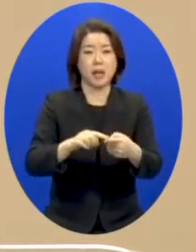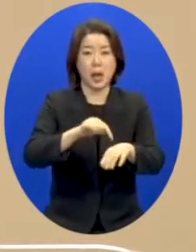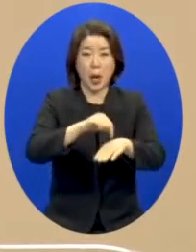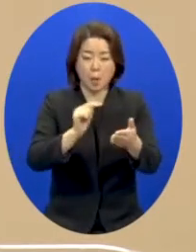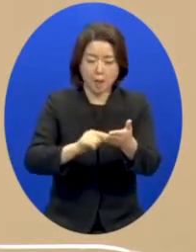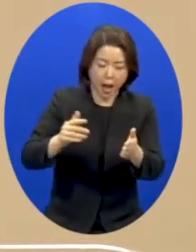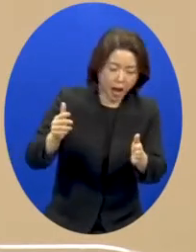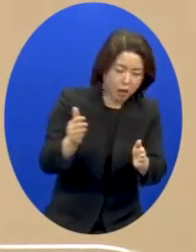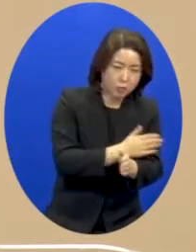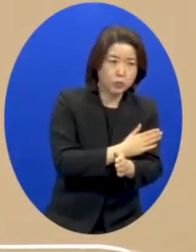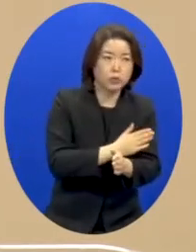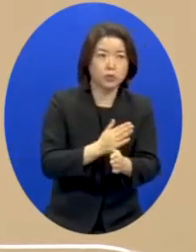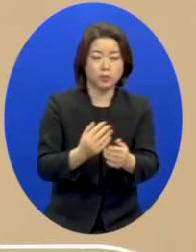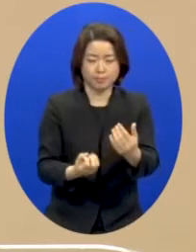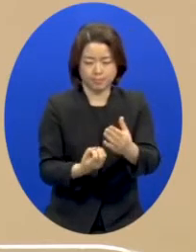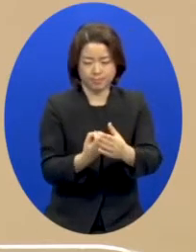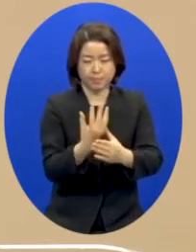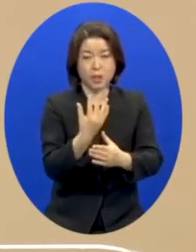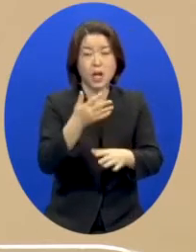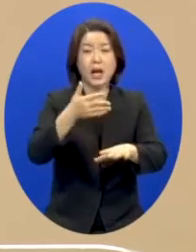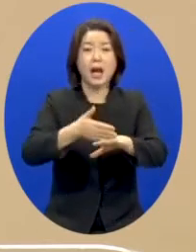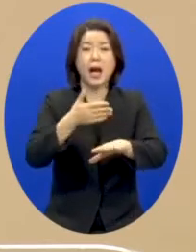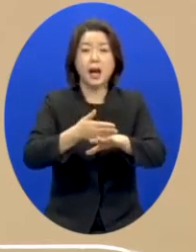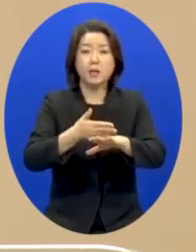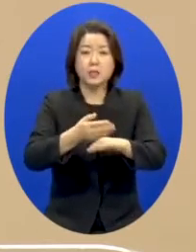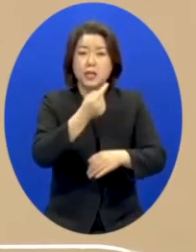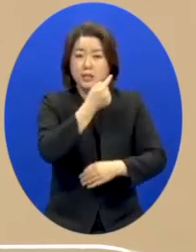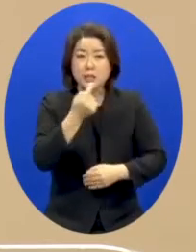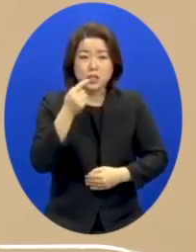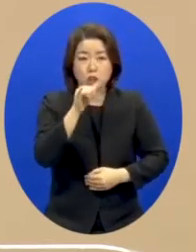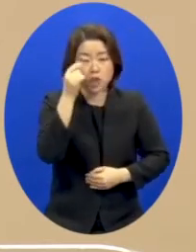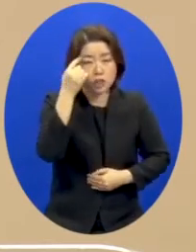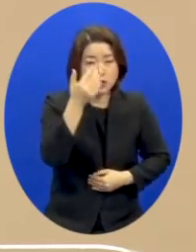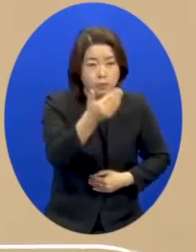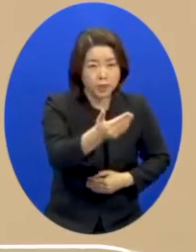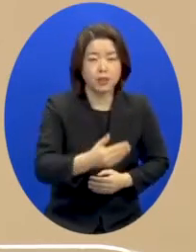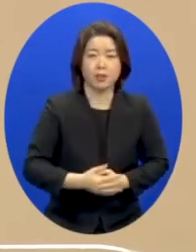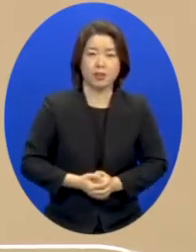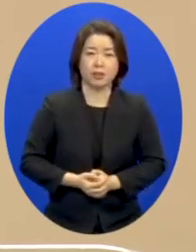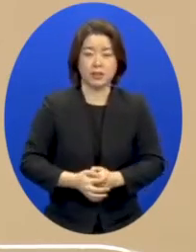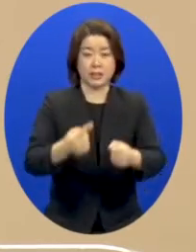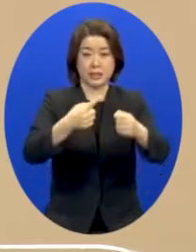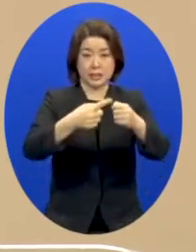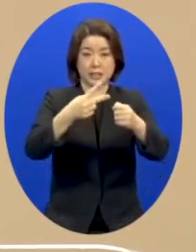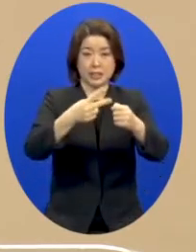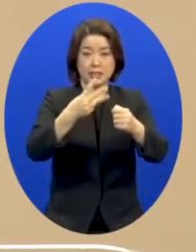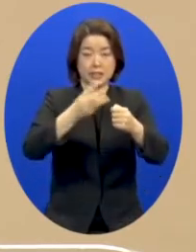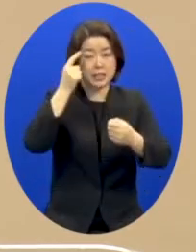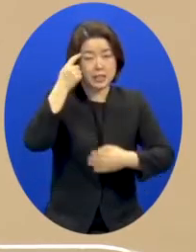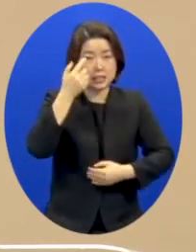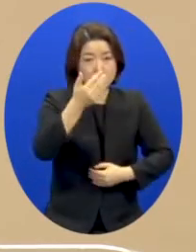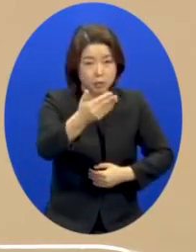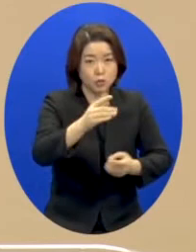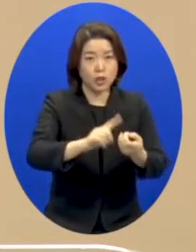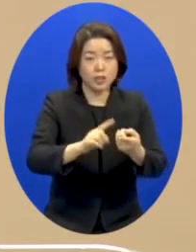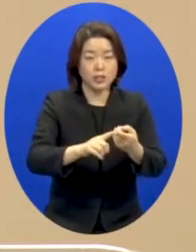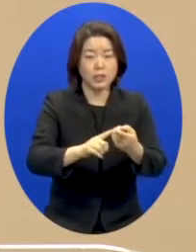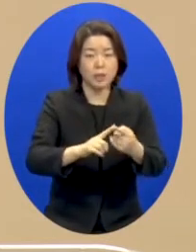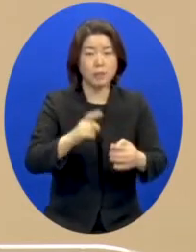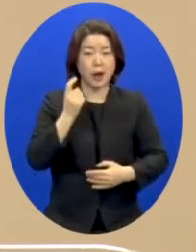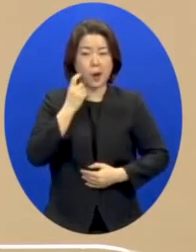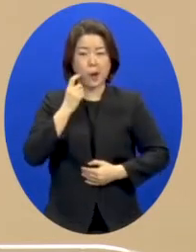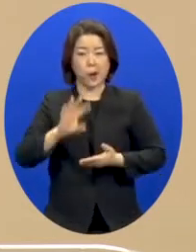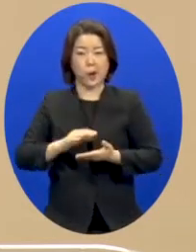마음으로부터의 감사가 그 증거가 당신에게 있는가? 이 세 가지 질문에 가짜